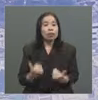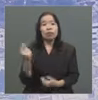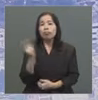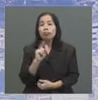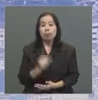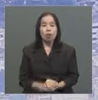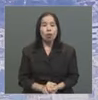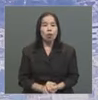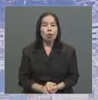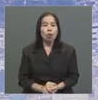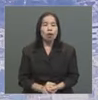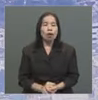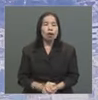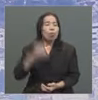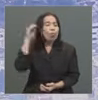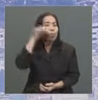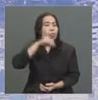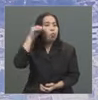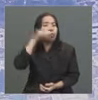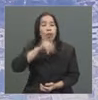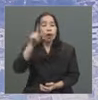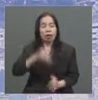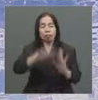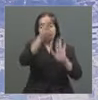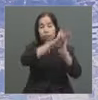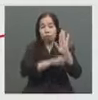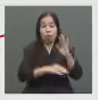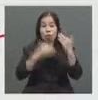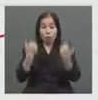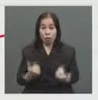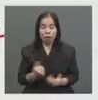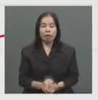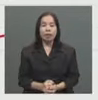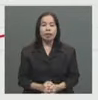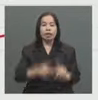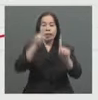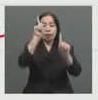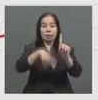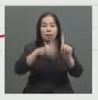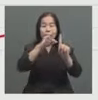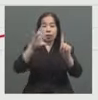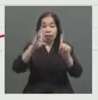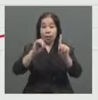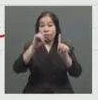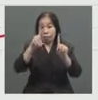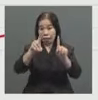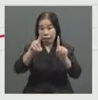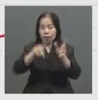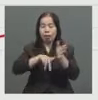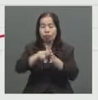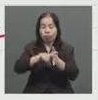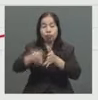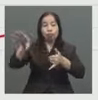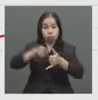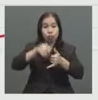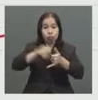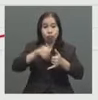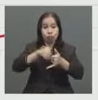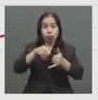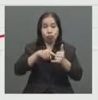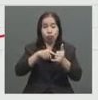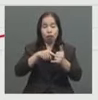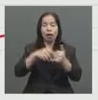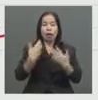เห็นทุกวันวันนี้ 1,771 เป็นผู้ป่วยสะสมจะเห็นกราฟยังพุ่งทะแยง